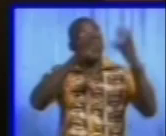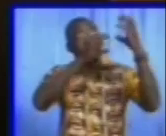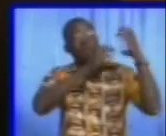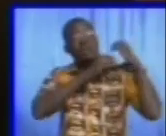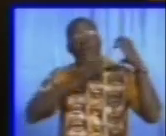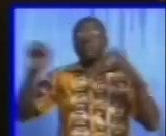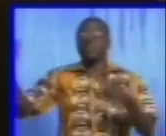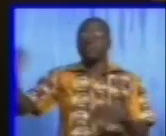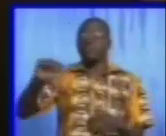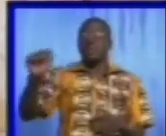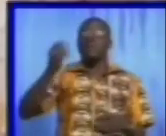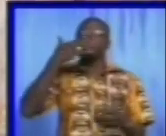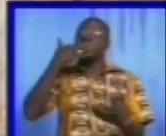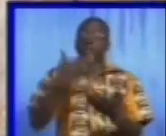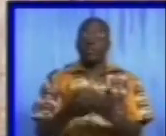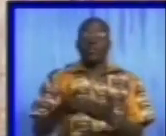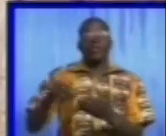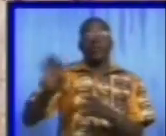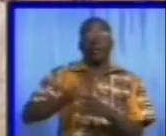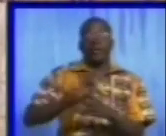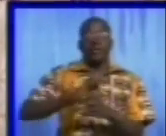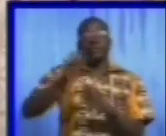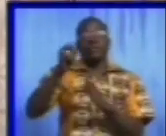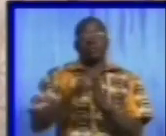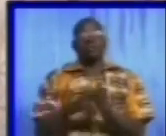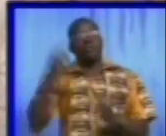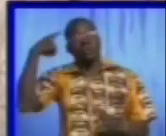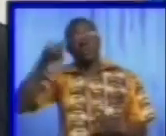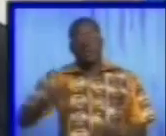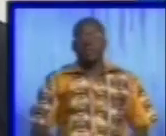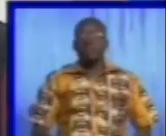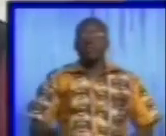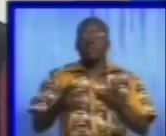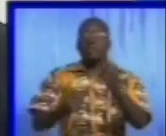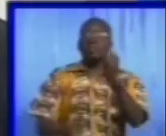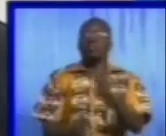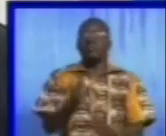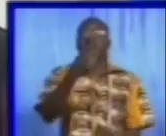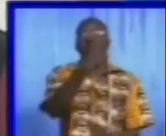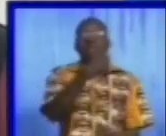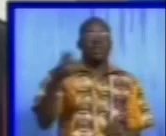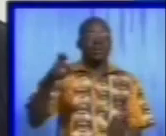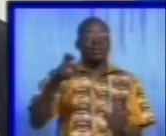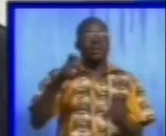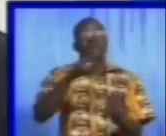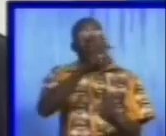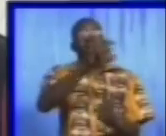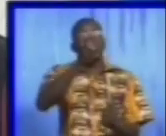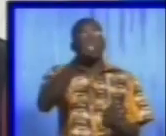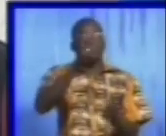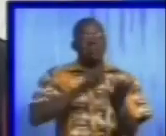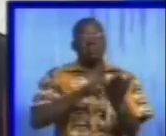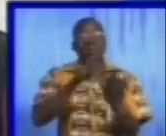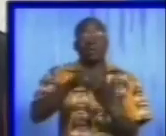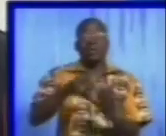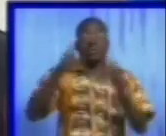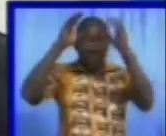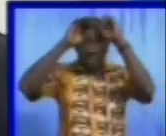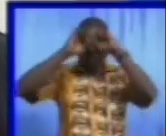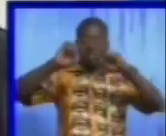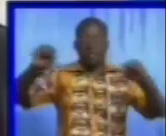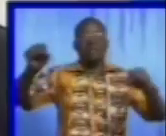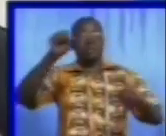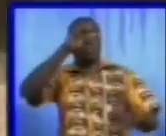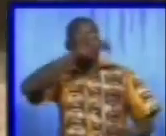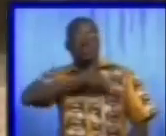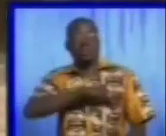son bon fonctionnement. Cet investissement est estimé à plus de 10 millions de francs CFA selon Gabrielle Billière, présidente de l'entraide missionnaire